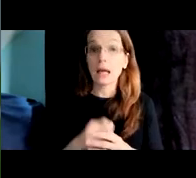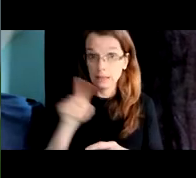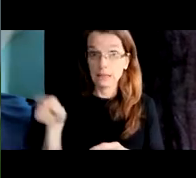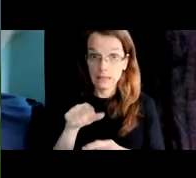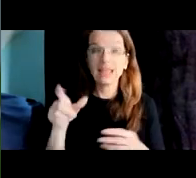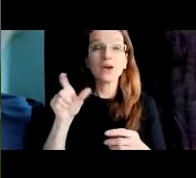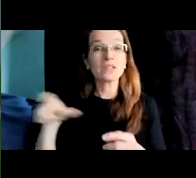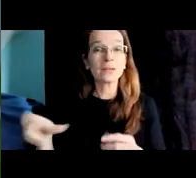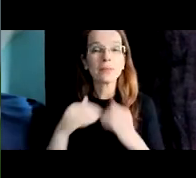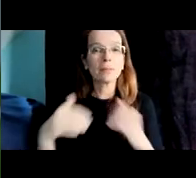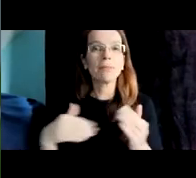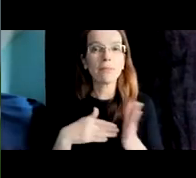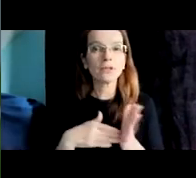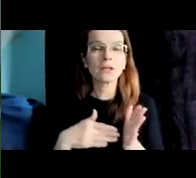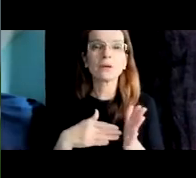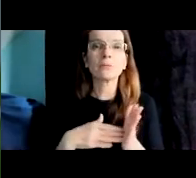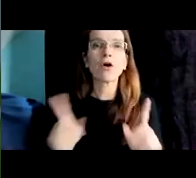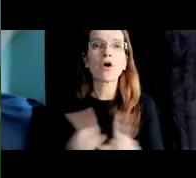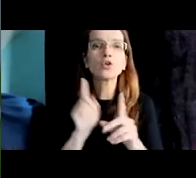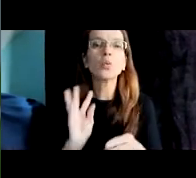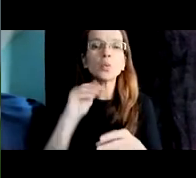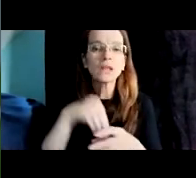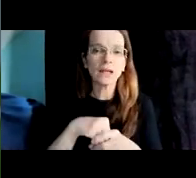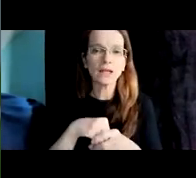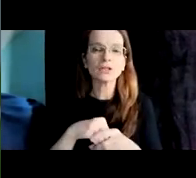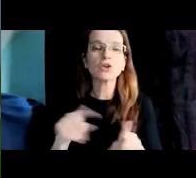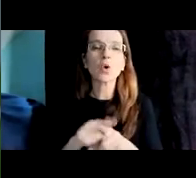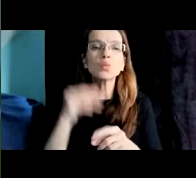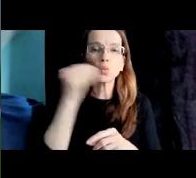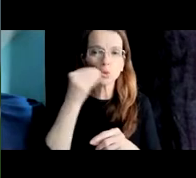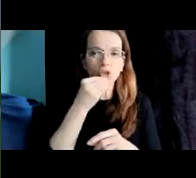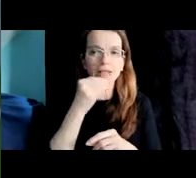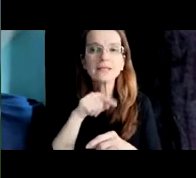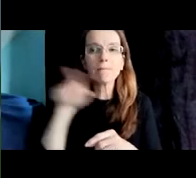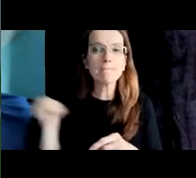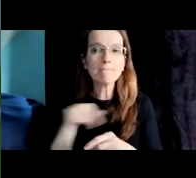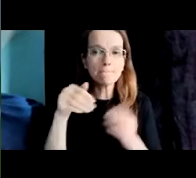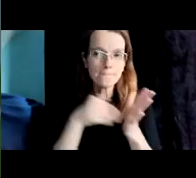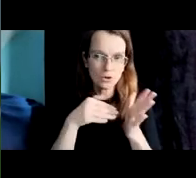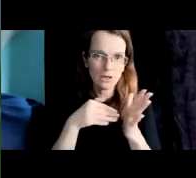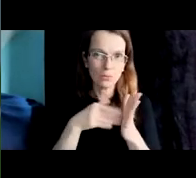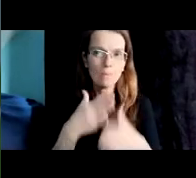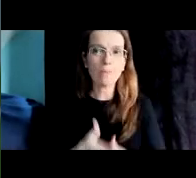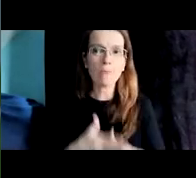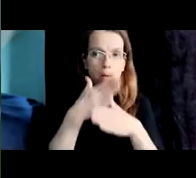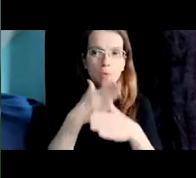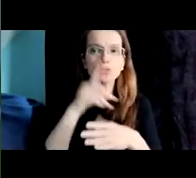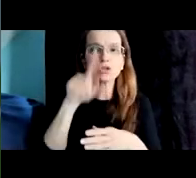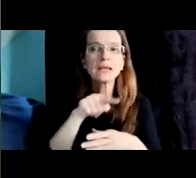posebnimi potrebami, kot udeleženci, učenci, potrebujejo pomoč in